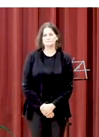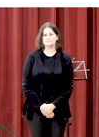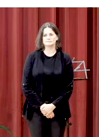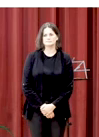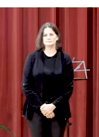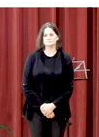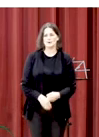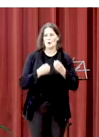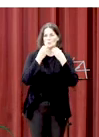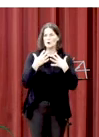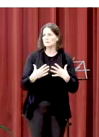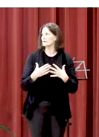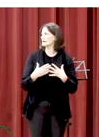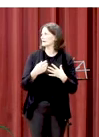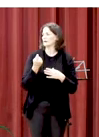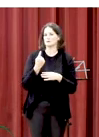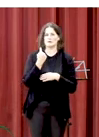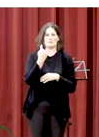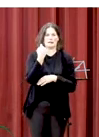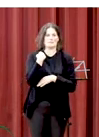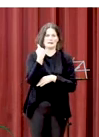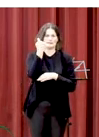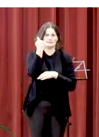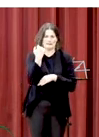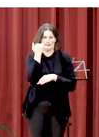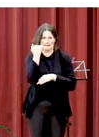Molt bé, sóc una mica més baix.